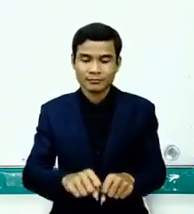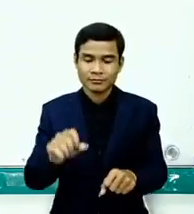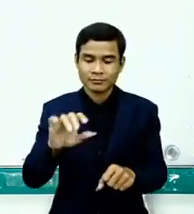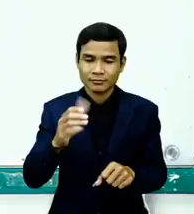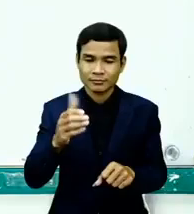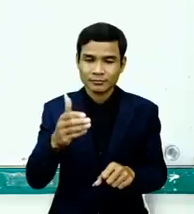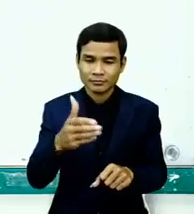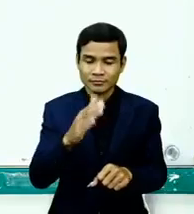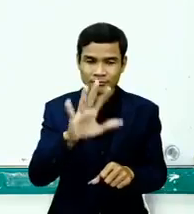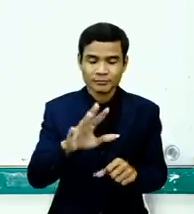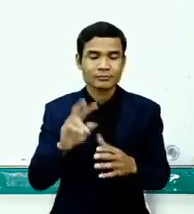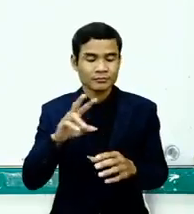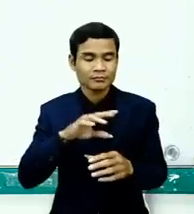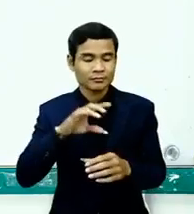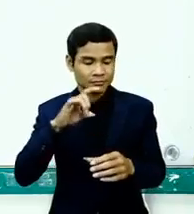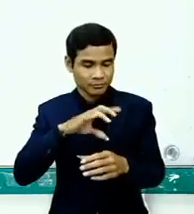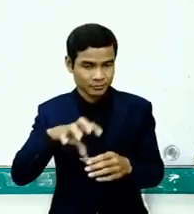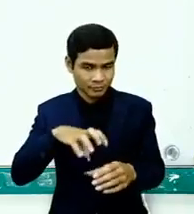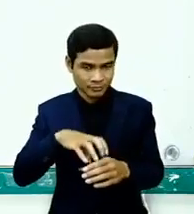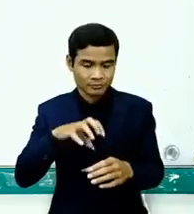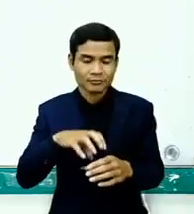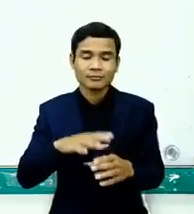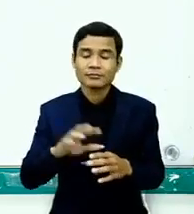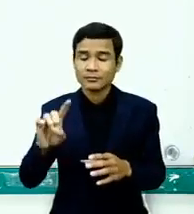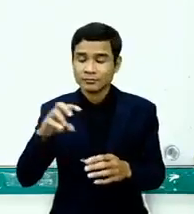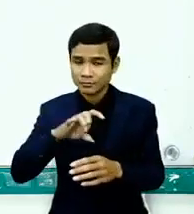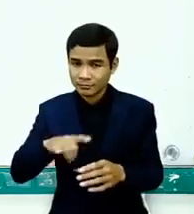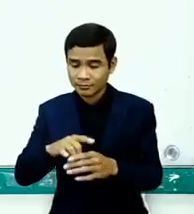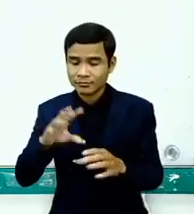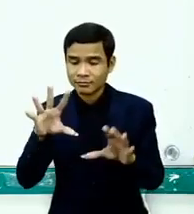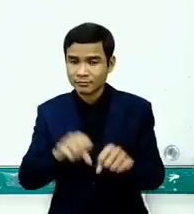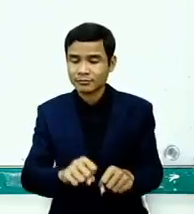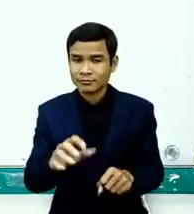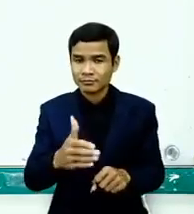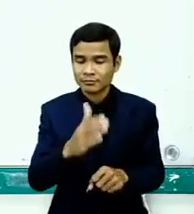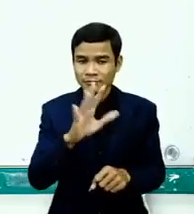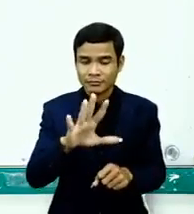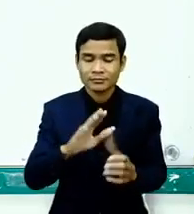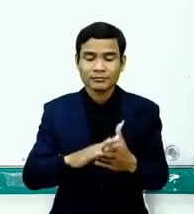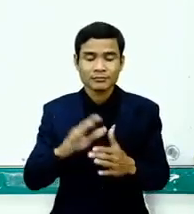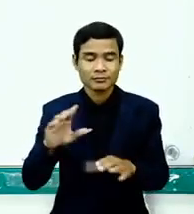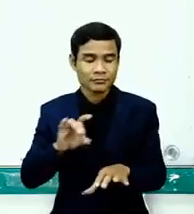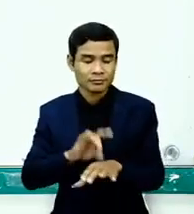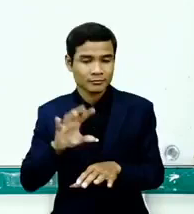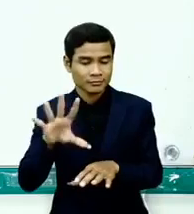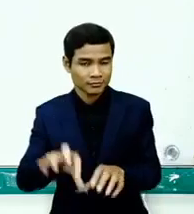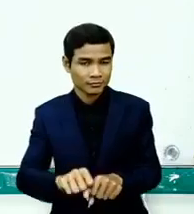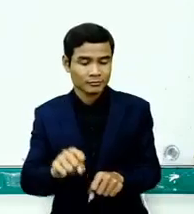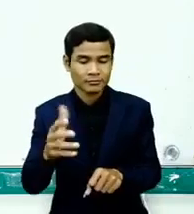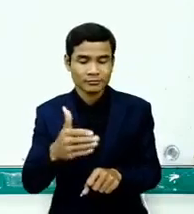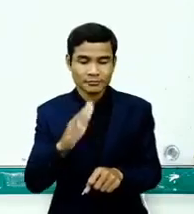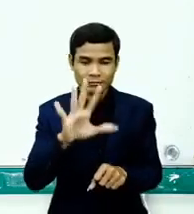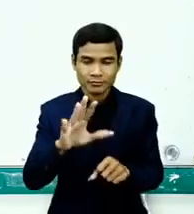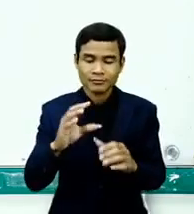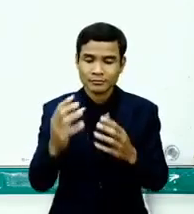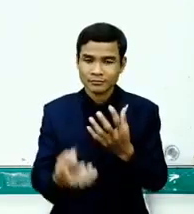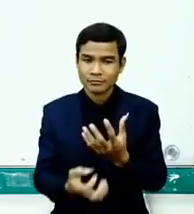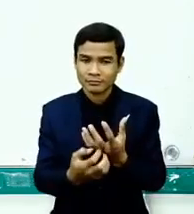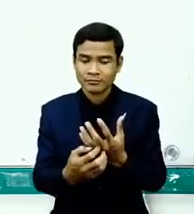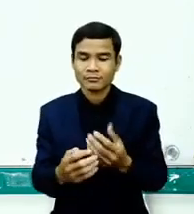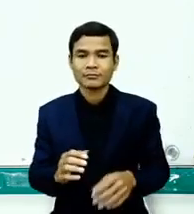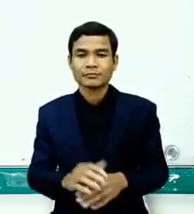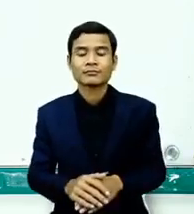ធ្វើផ្អកអា3ធ្វើម៉ាំចាប់បានត្រី5យកទៅផោកដាចាប់បានត្រី5យកទៅផោក